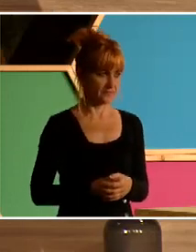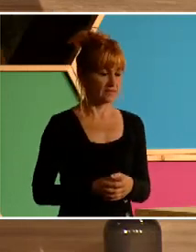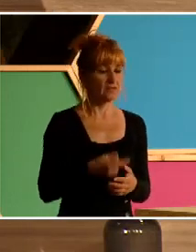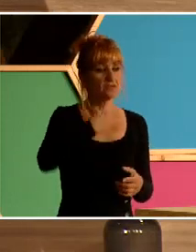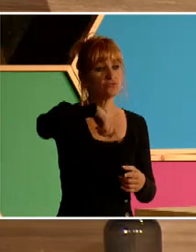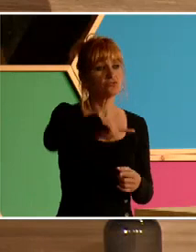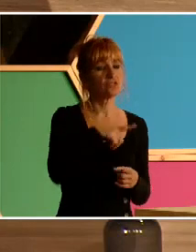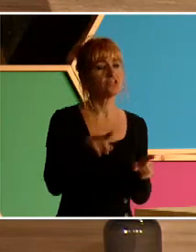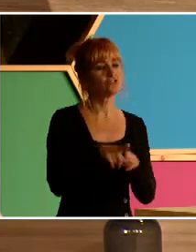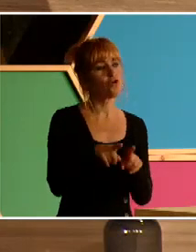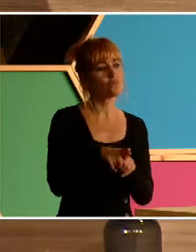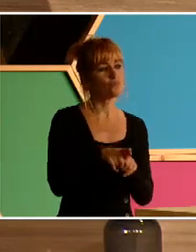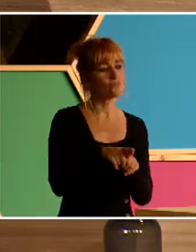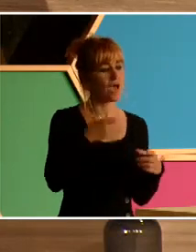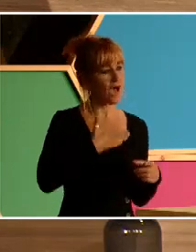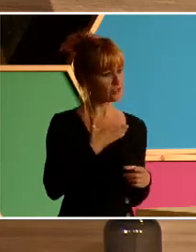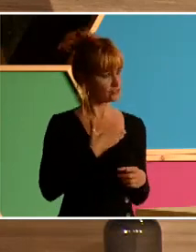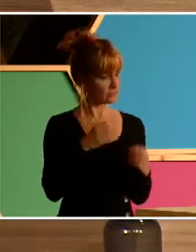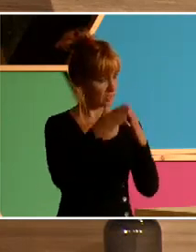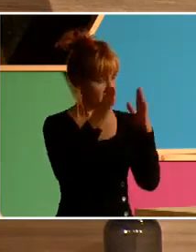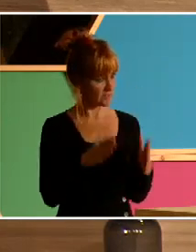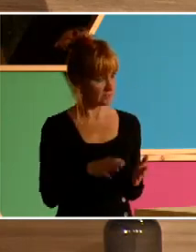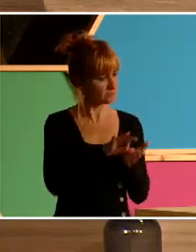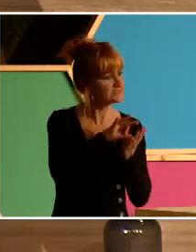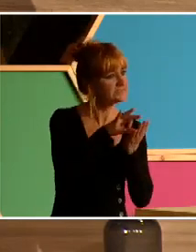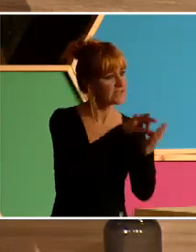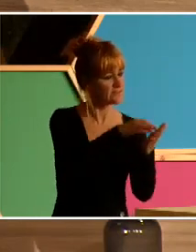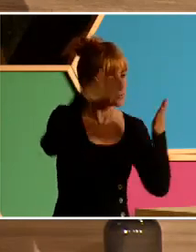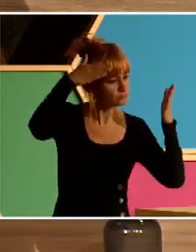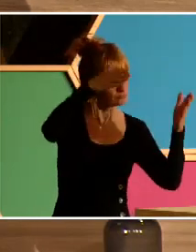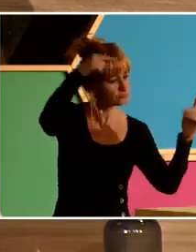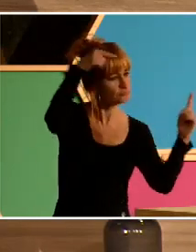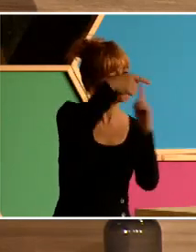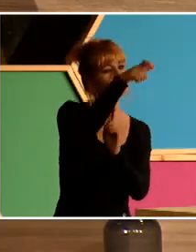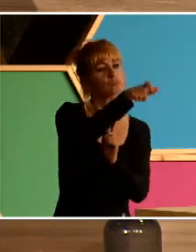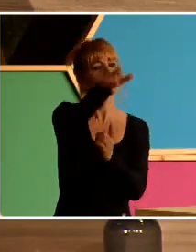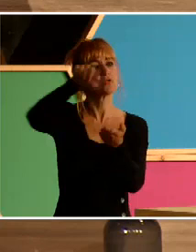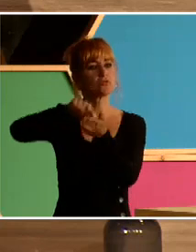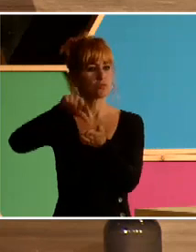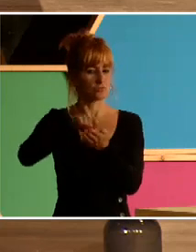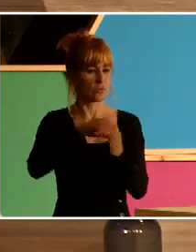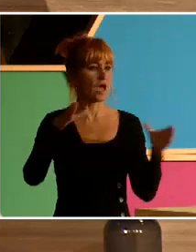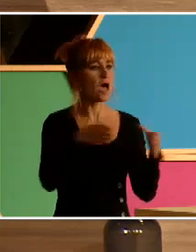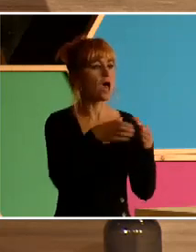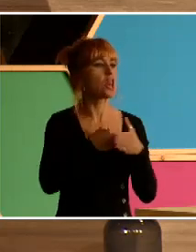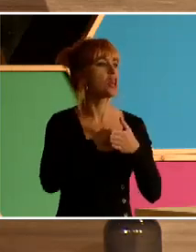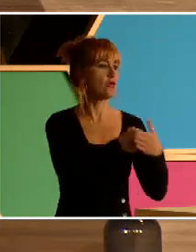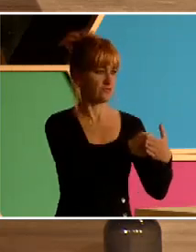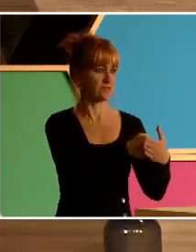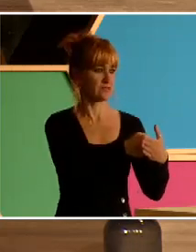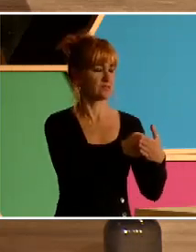de la ciutadania, de les classes més vulnerables i hem plantat cara als grans lobbies i als grans